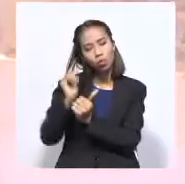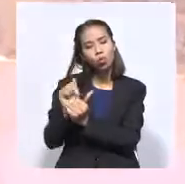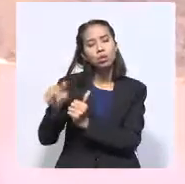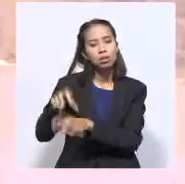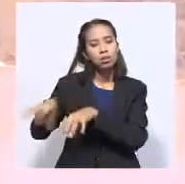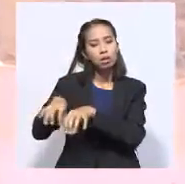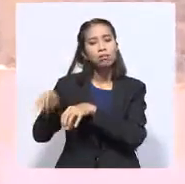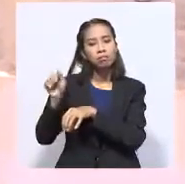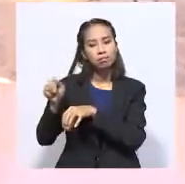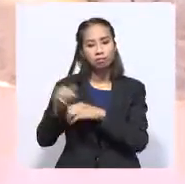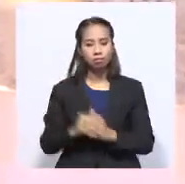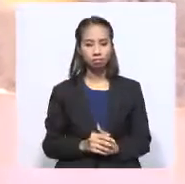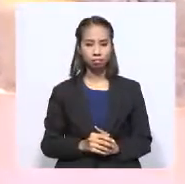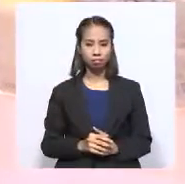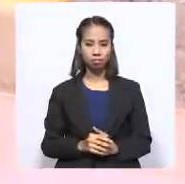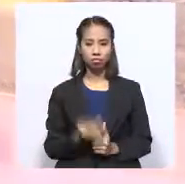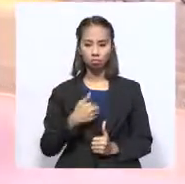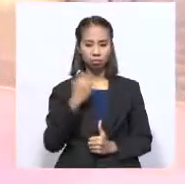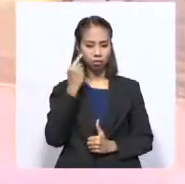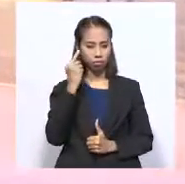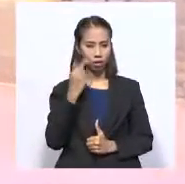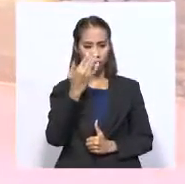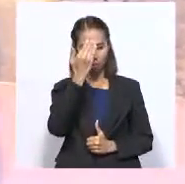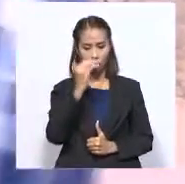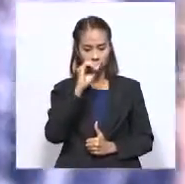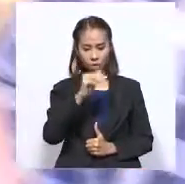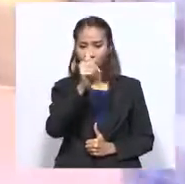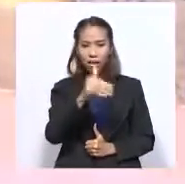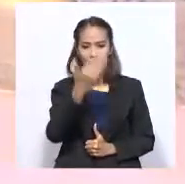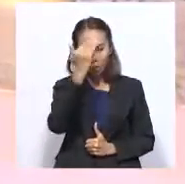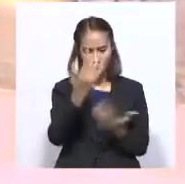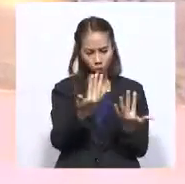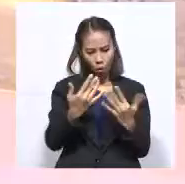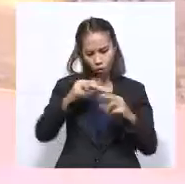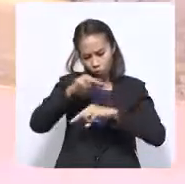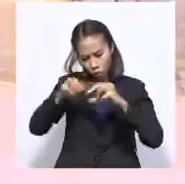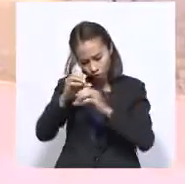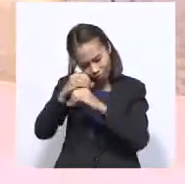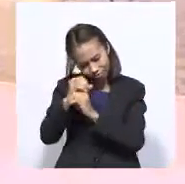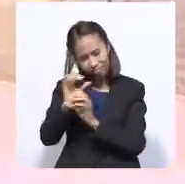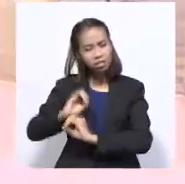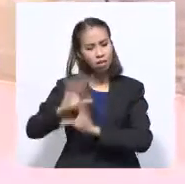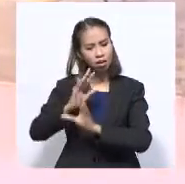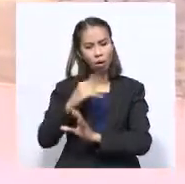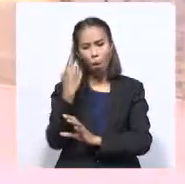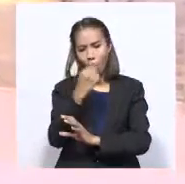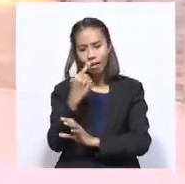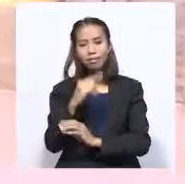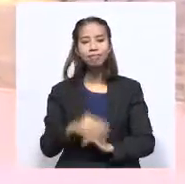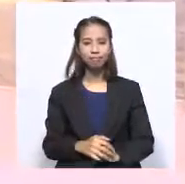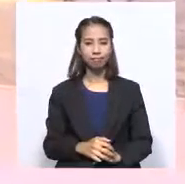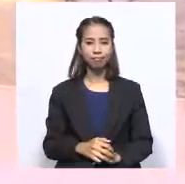าเดิม อันนี้ผมยังยืนยันไม่ได้เพราะว่ามันเป็นเรื่องที่ว่าต้องไปตรวจยืนยันอีกทีว่าเป็นของใครบ้างหรืออะไรเงี้ยนะฮะ